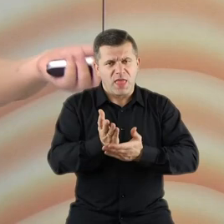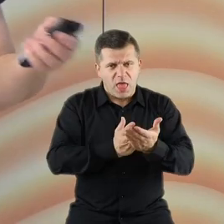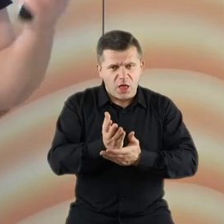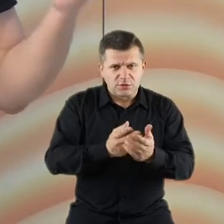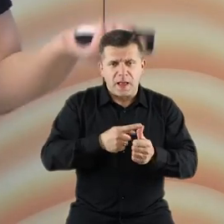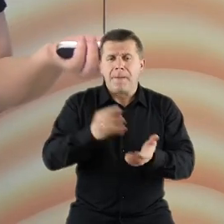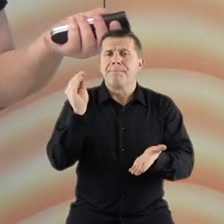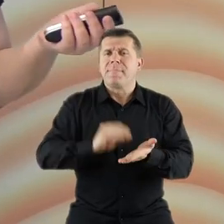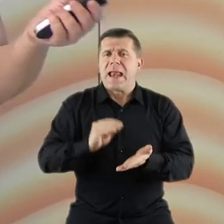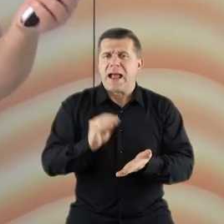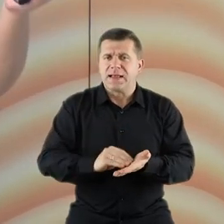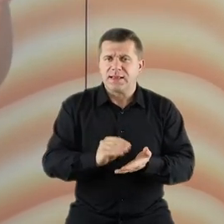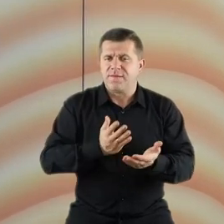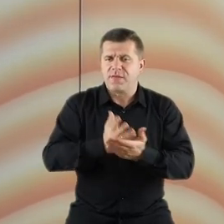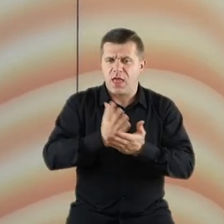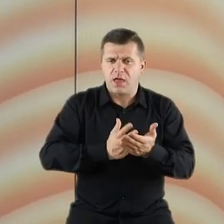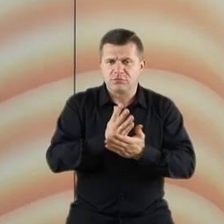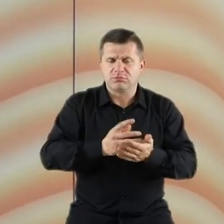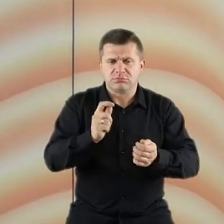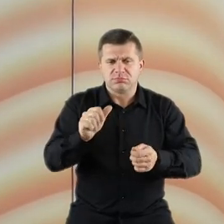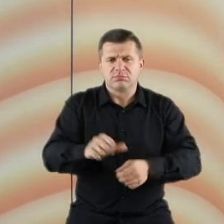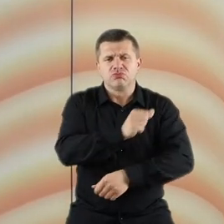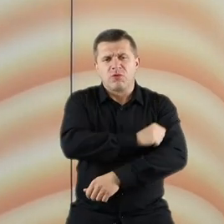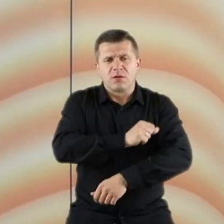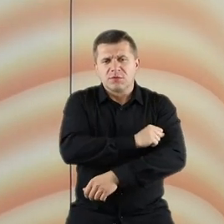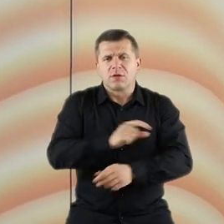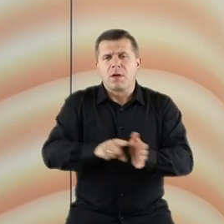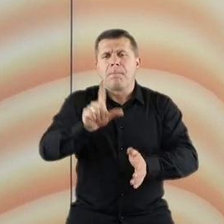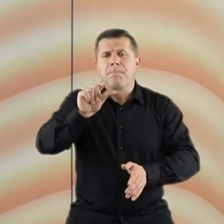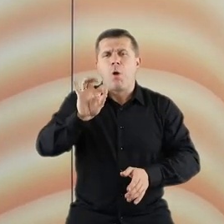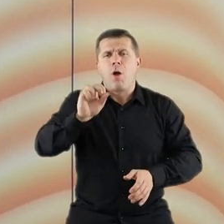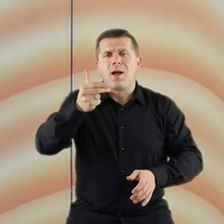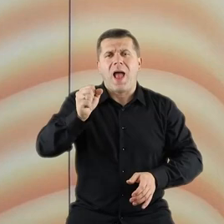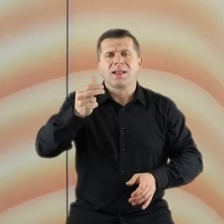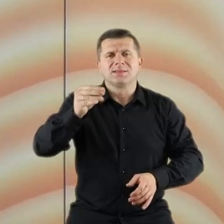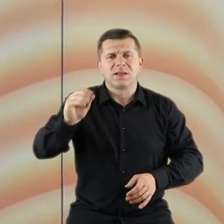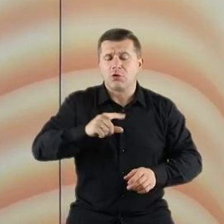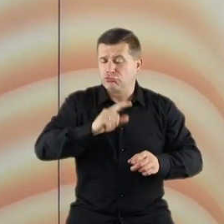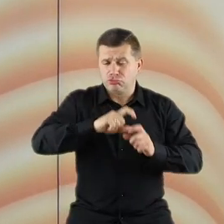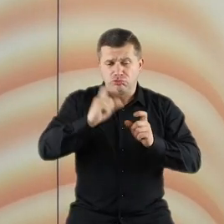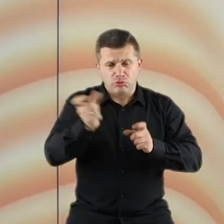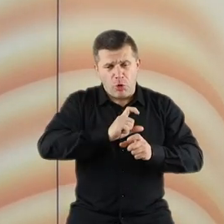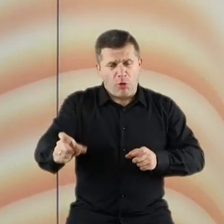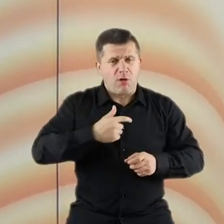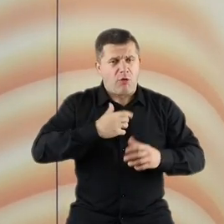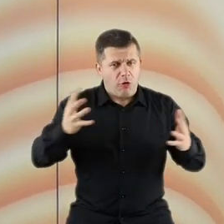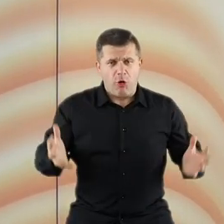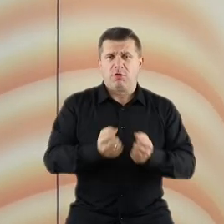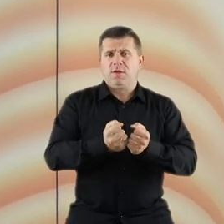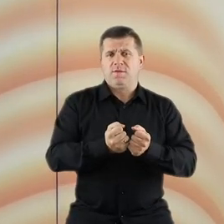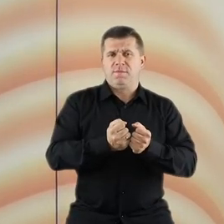wierzenia praktyki wierzenia chrześcijańskie wierzenia pogańskie my ciągle Odkrywamy